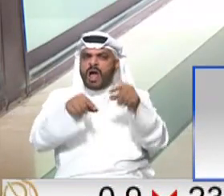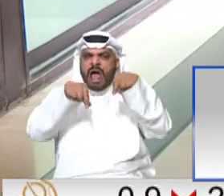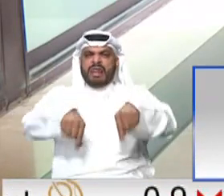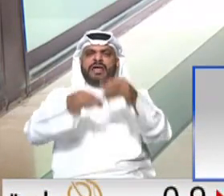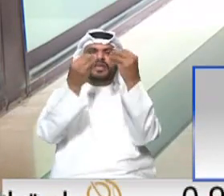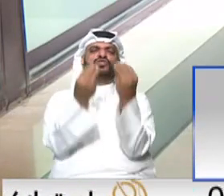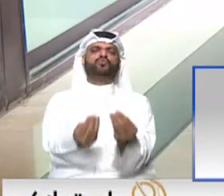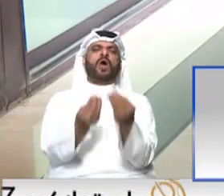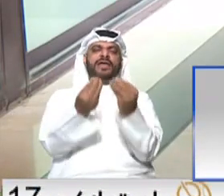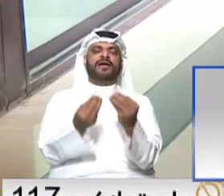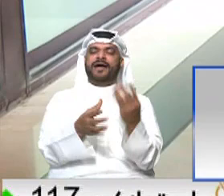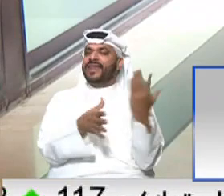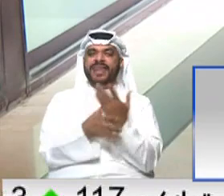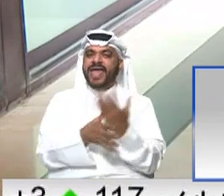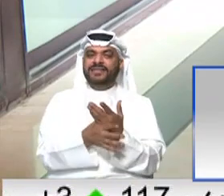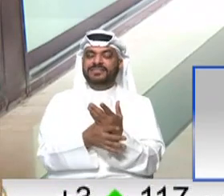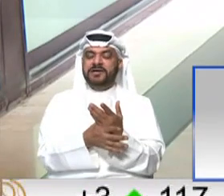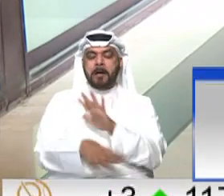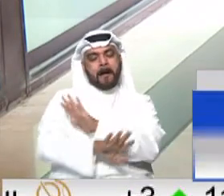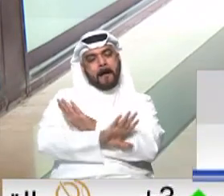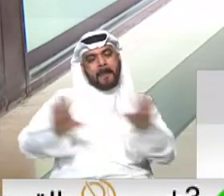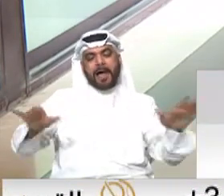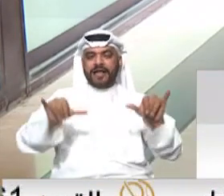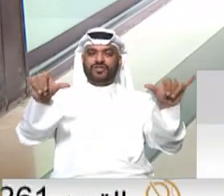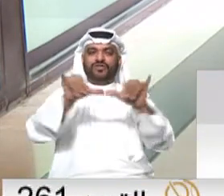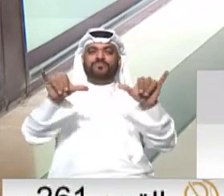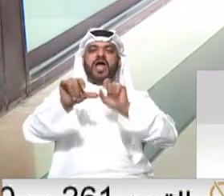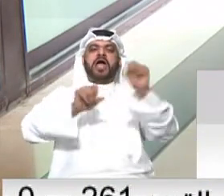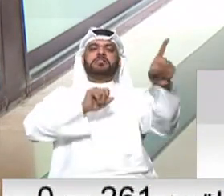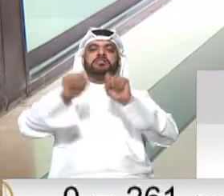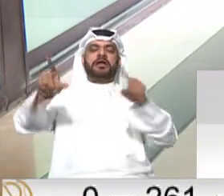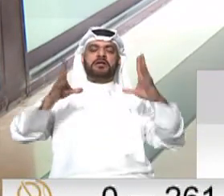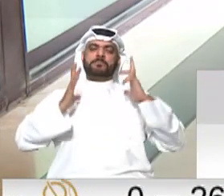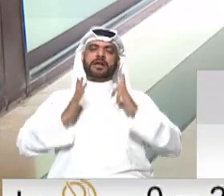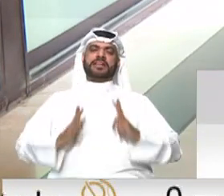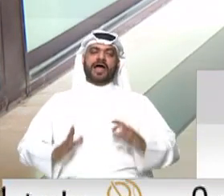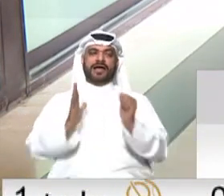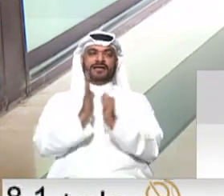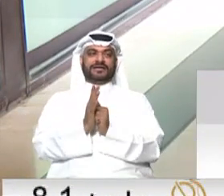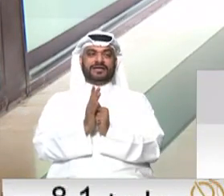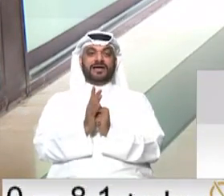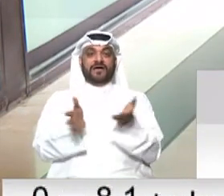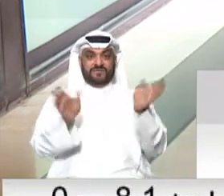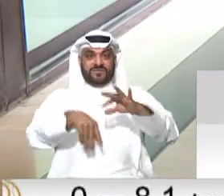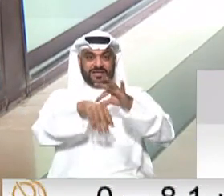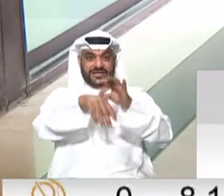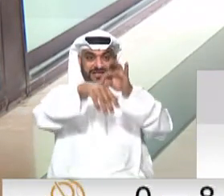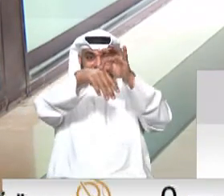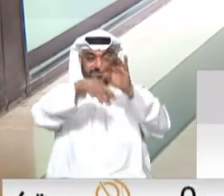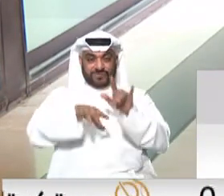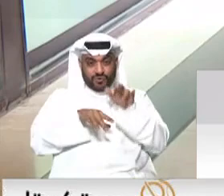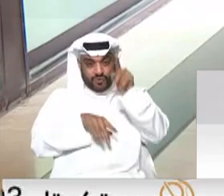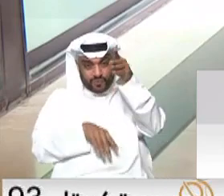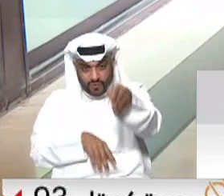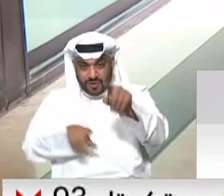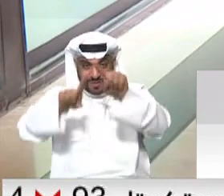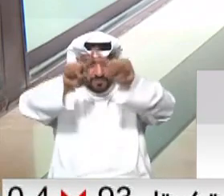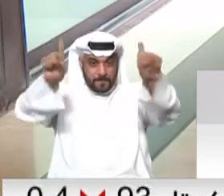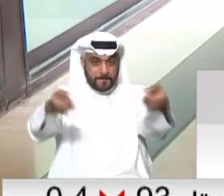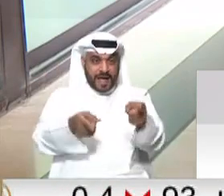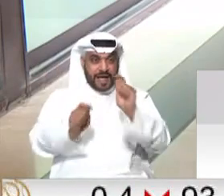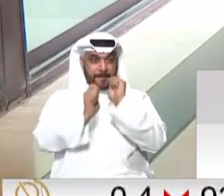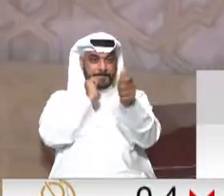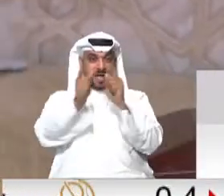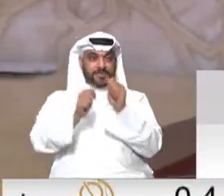الاون لاين ظهر الاونلاين واخذ مننا جزء من الشغل بس ما زالت برضو في اغلبيه من الناس بتتعامل عن طريق المكاتب ممكن مايجيش المكتب